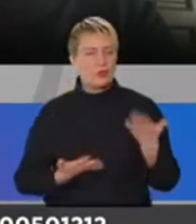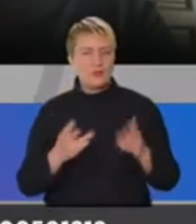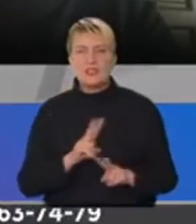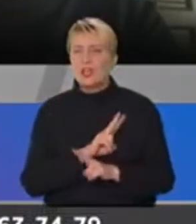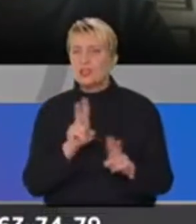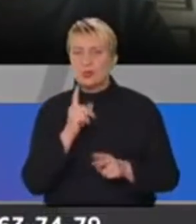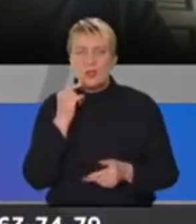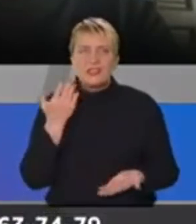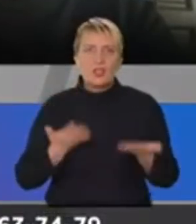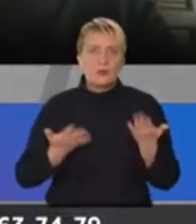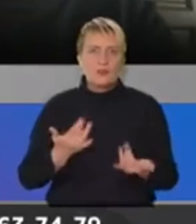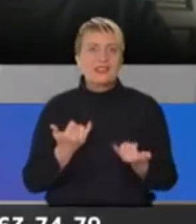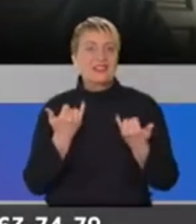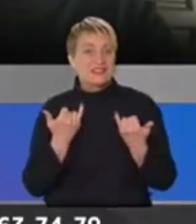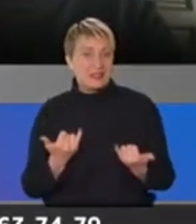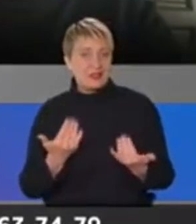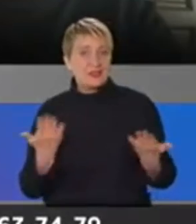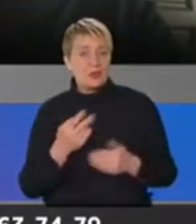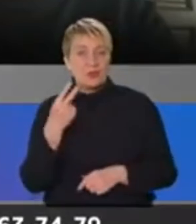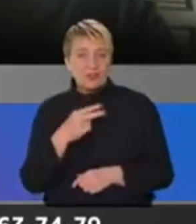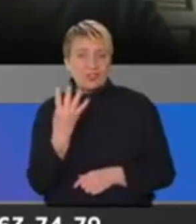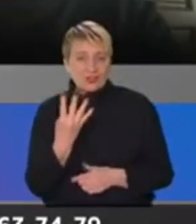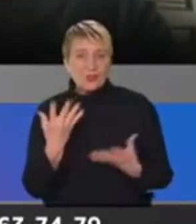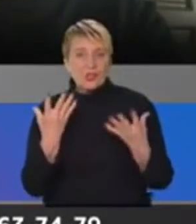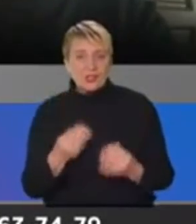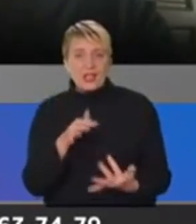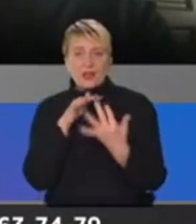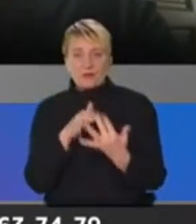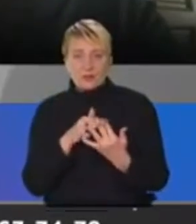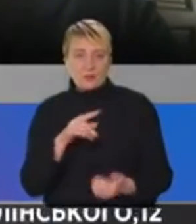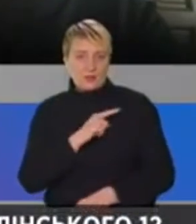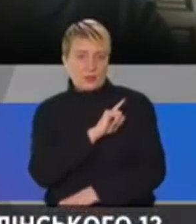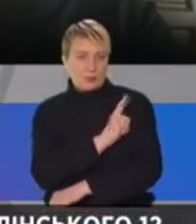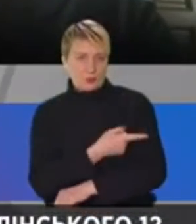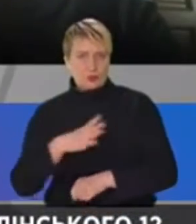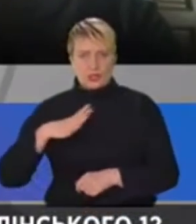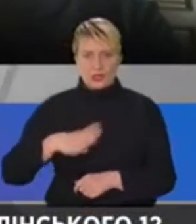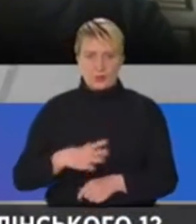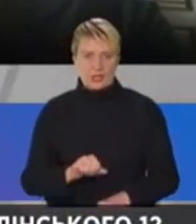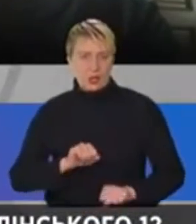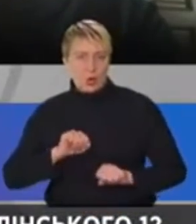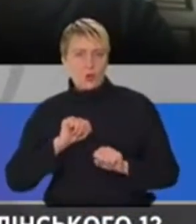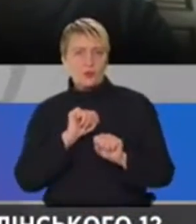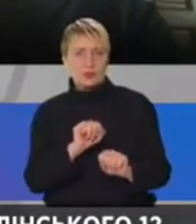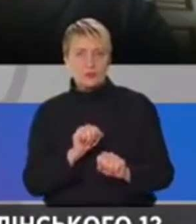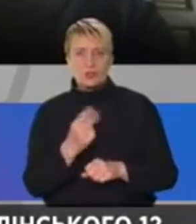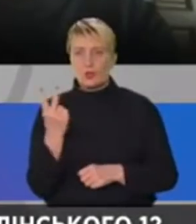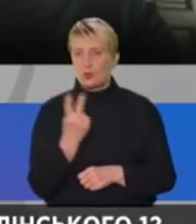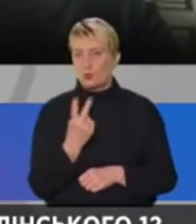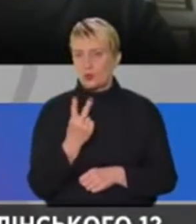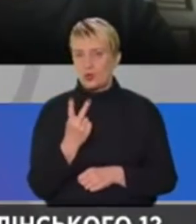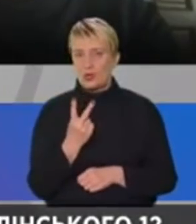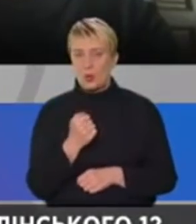цьому не сумнівається. Зараз, якщо вже який 24-й день війни, ми так потужно тримаємося, обороняючись від другої за потужністю